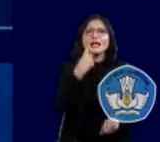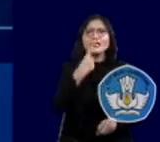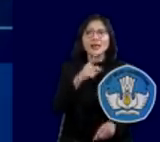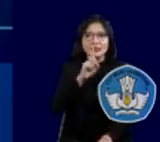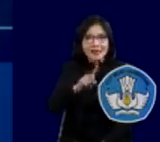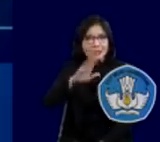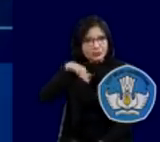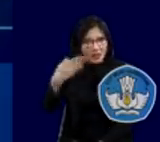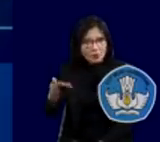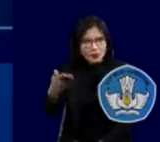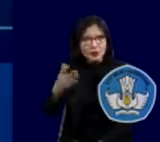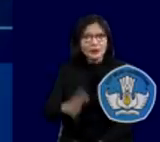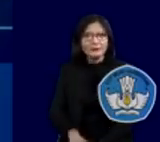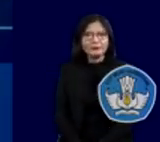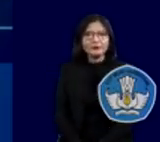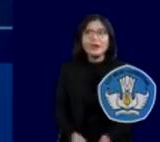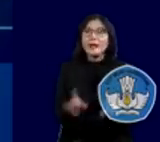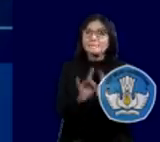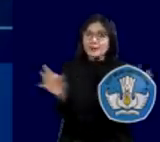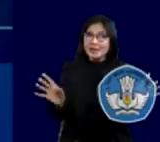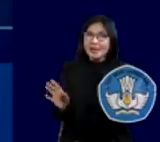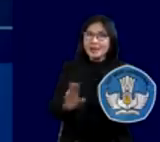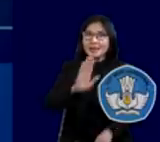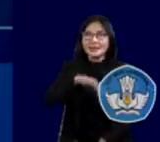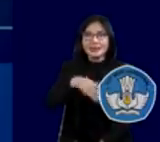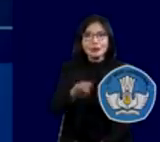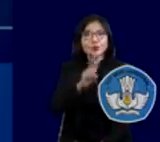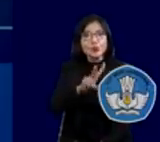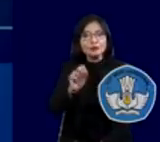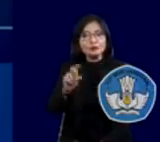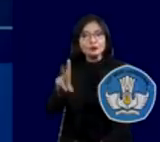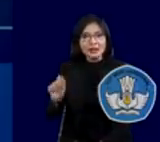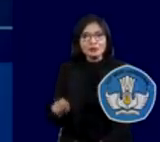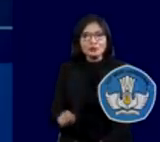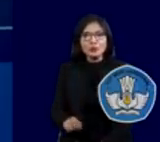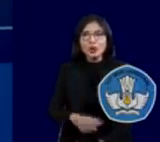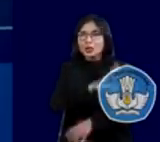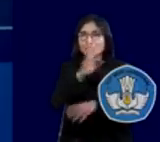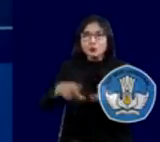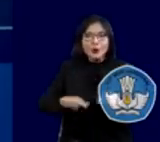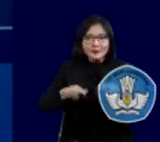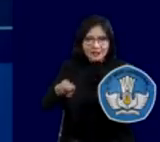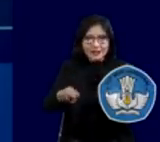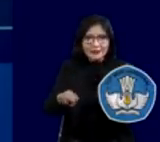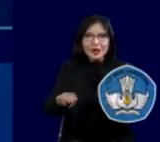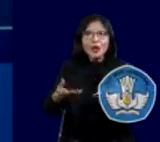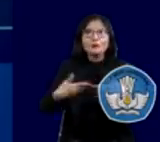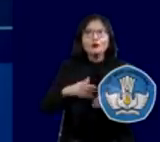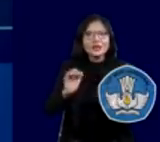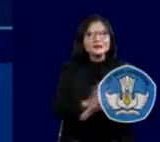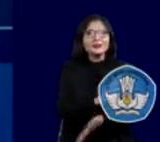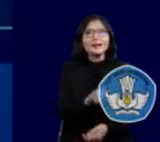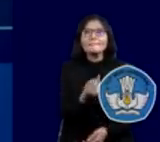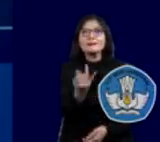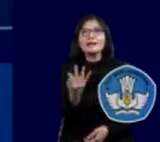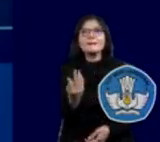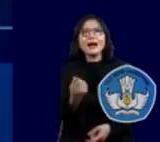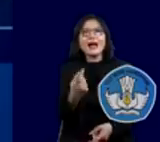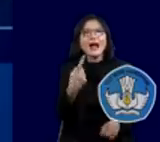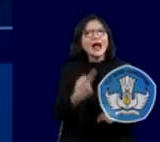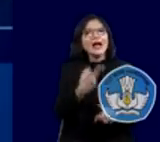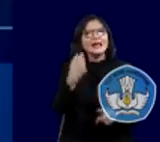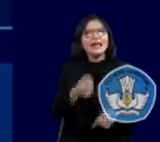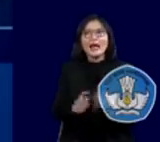untuk mengikuti itu. Bedanya di tahun 2021, setiap pendaftar ini diberikan kesempatan beberapa kali. Jadi kalau